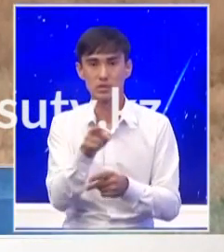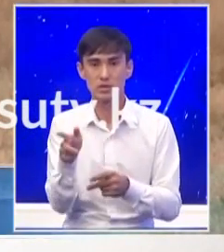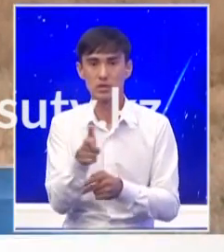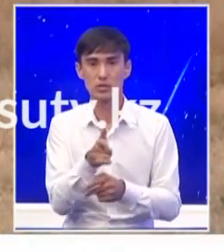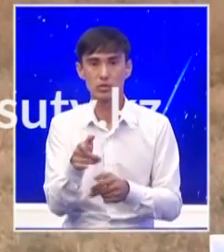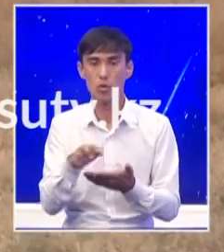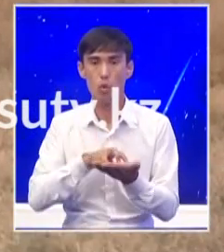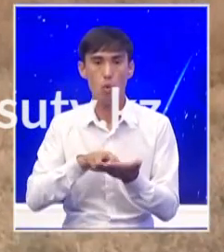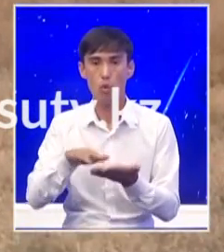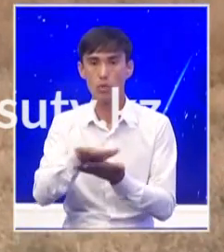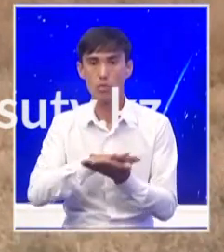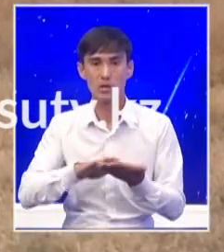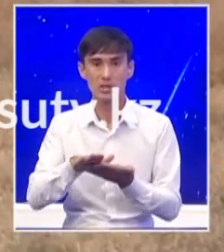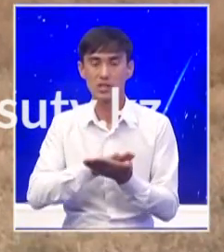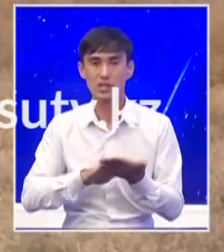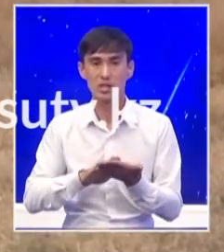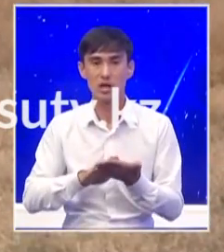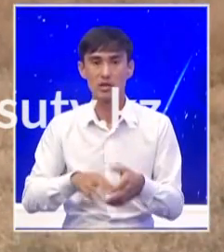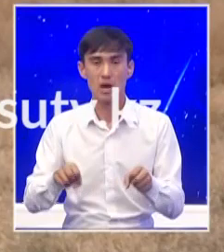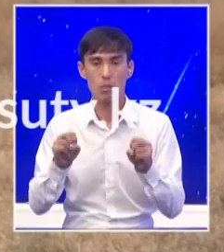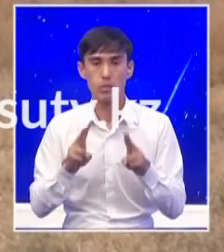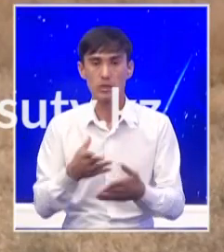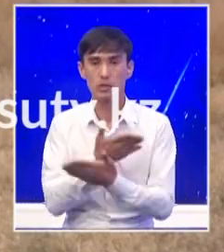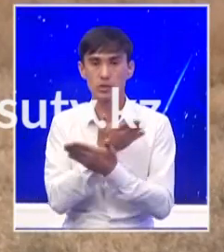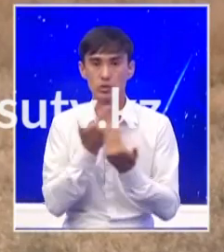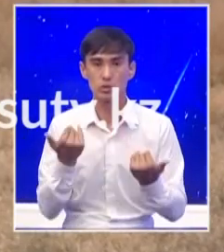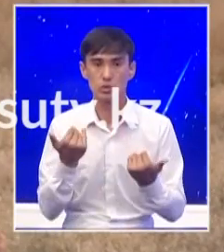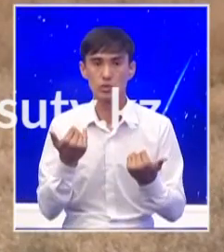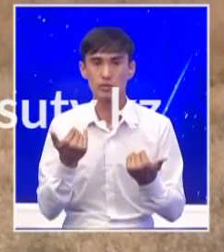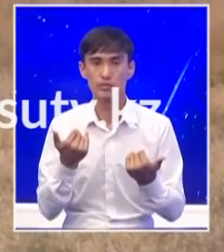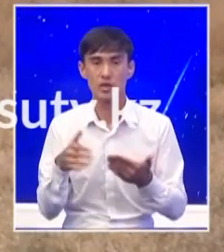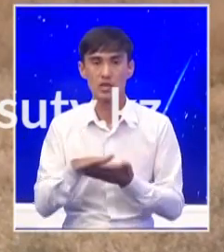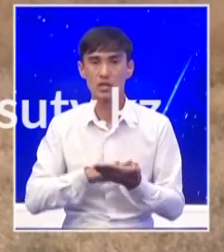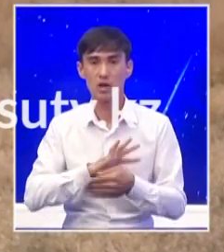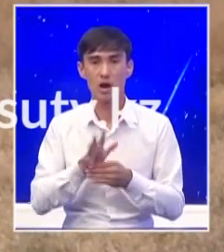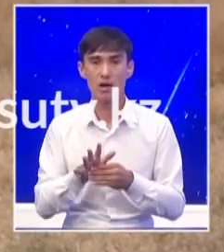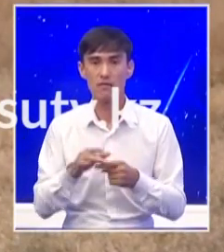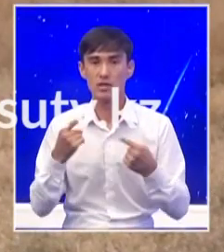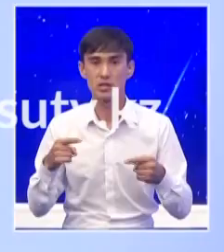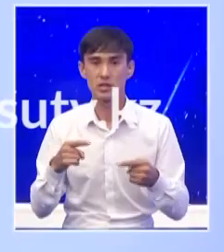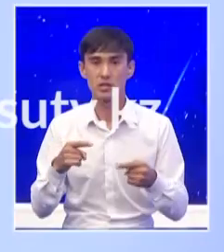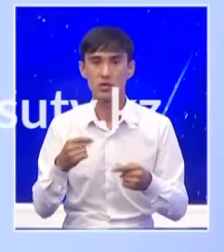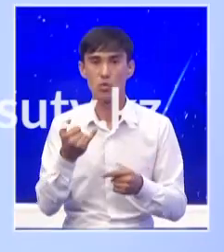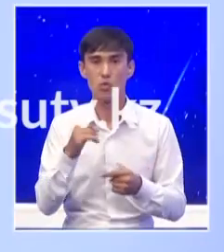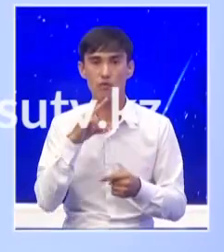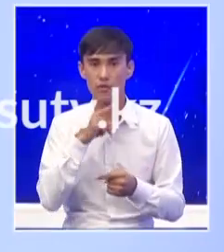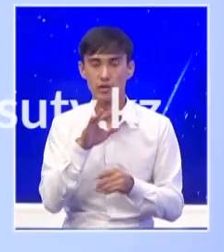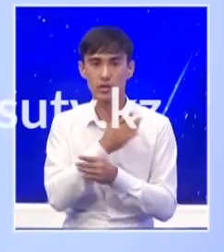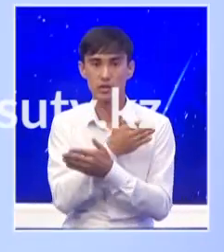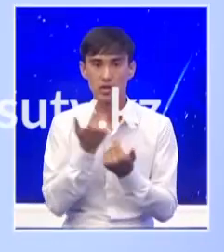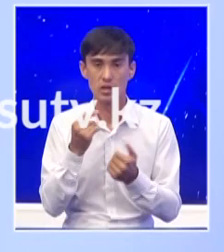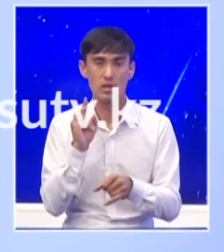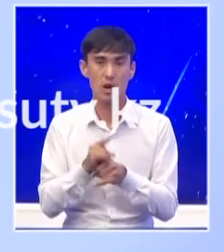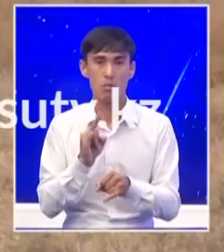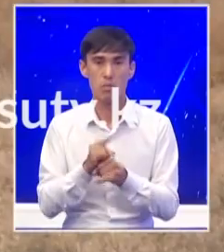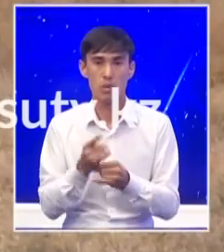көрсеңіздер, қорықпаңыздар. Ол ешқандай жаңағы айтып жатыр ғой, коронавирус шашып жатыр, ана уды шашып жатыр дейді, ол жалған